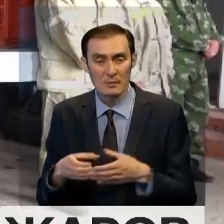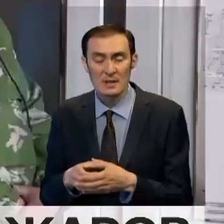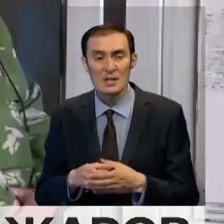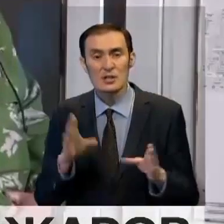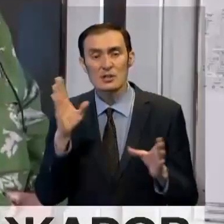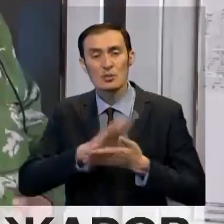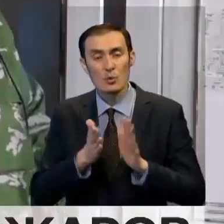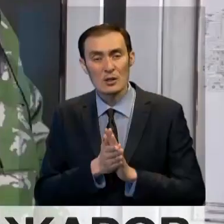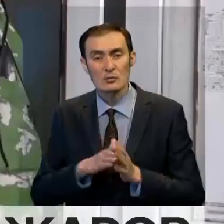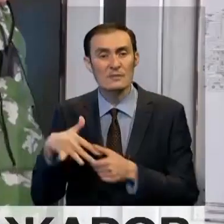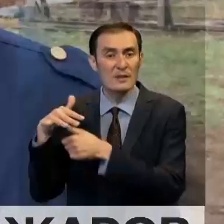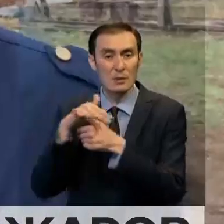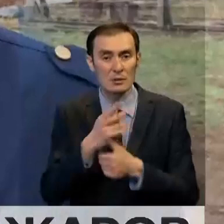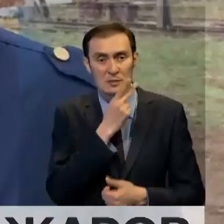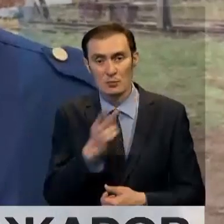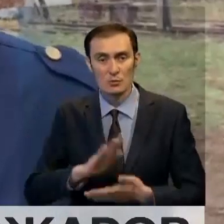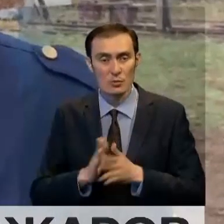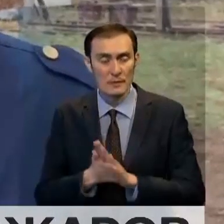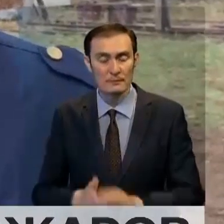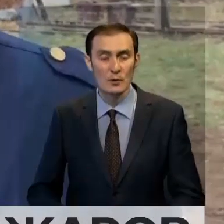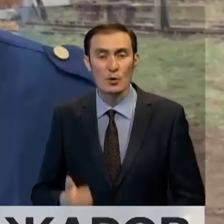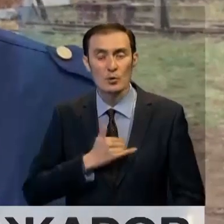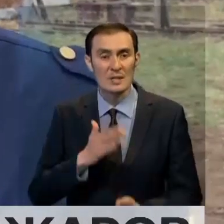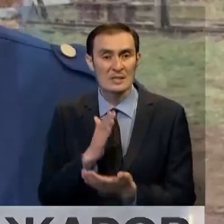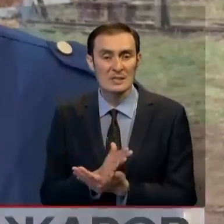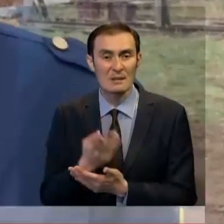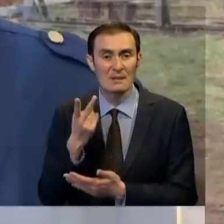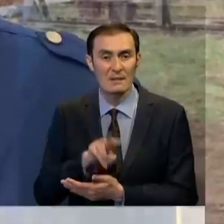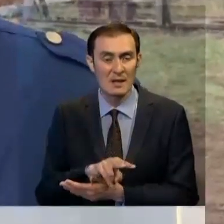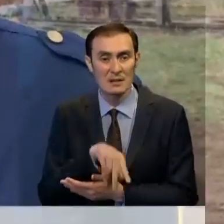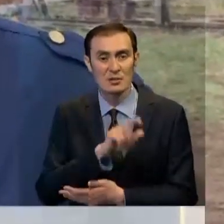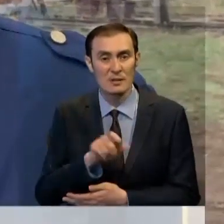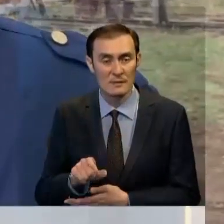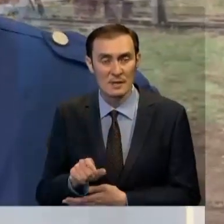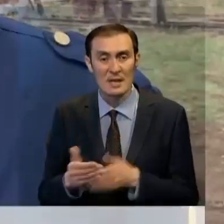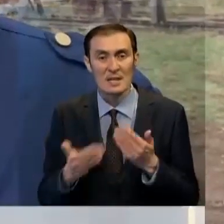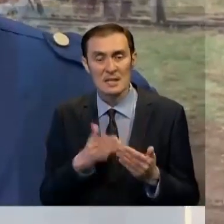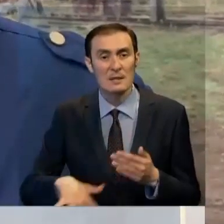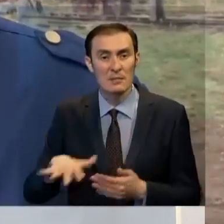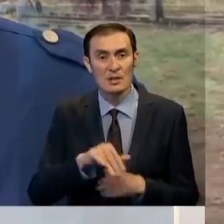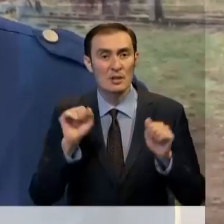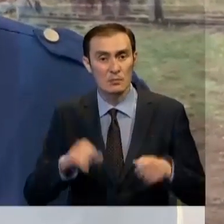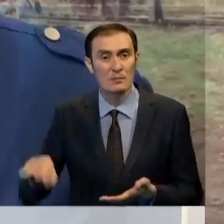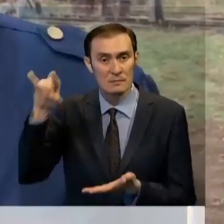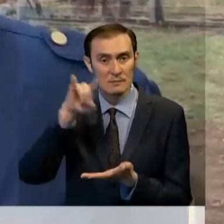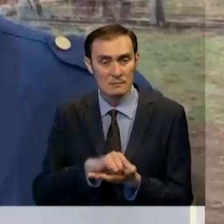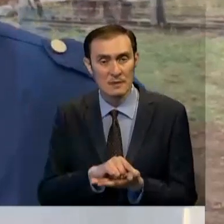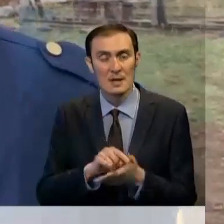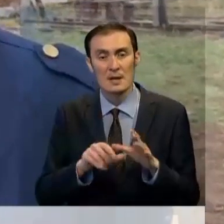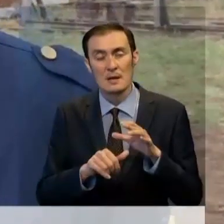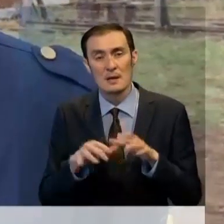воздуха контролирует вертолет. На борту у нас два десантника пожарных. Если площадка позволяет, мы высаживаем